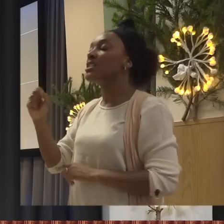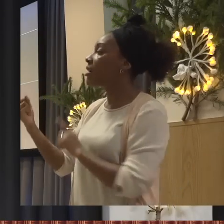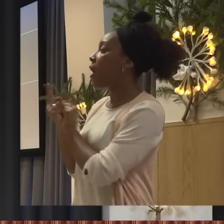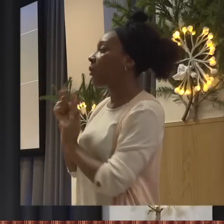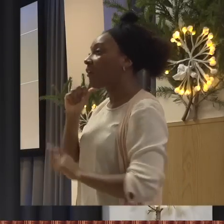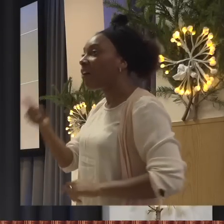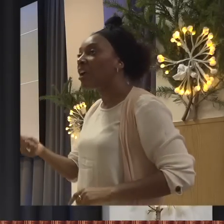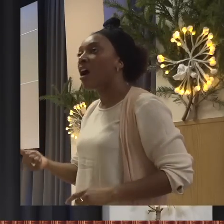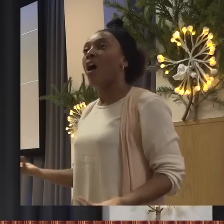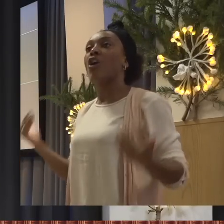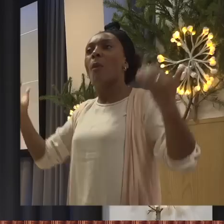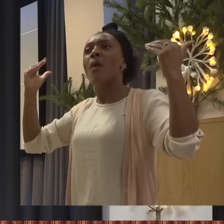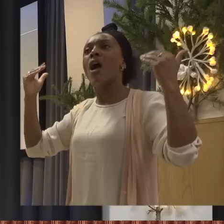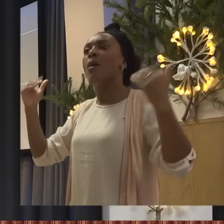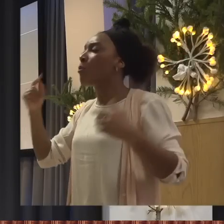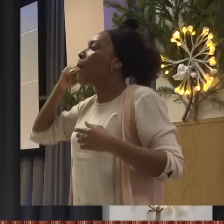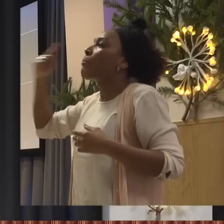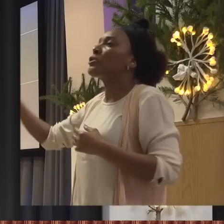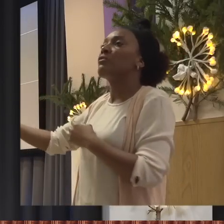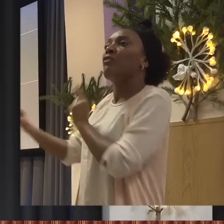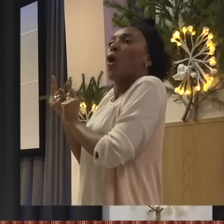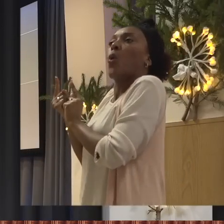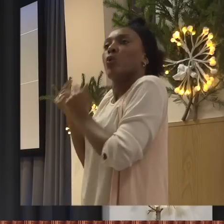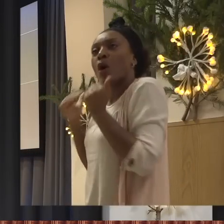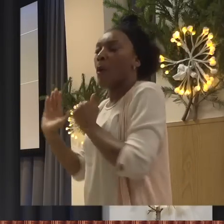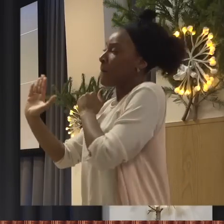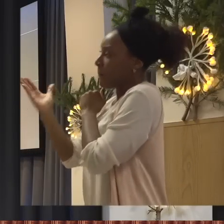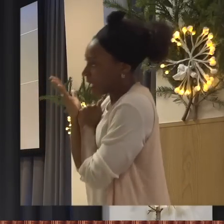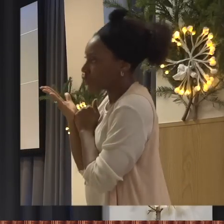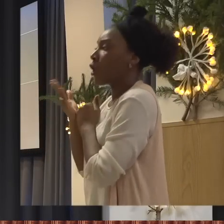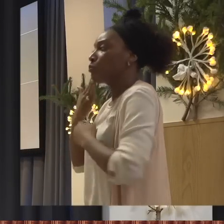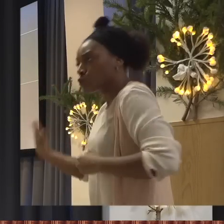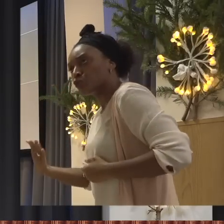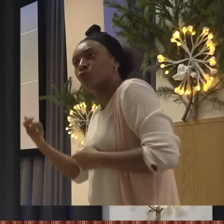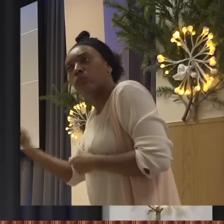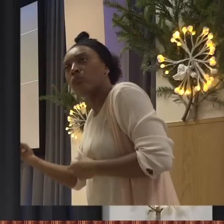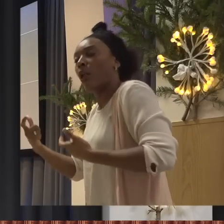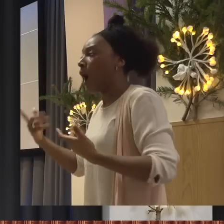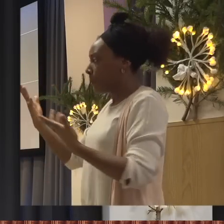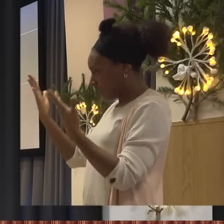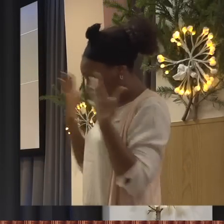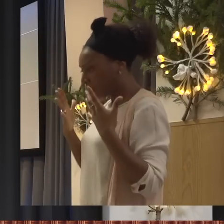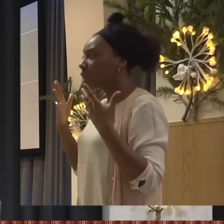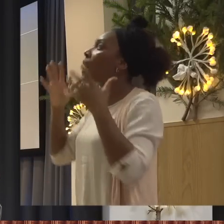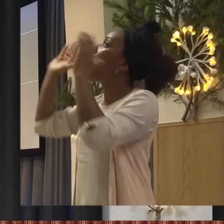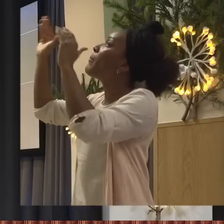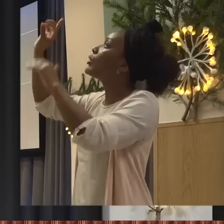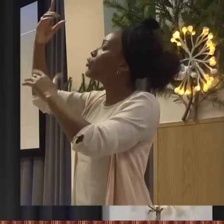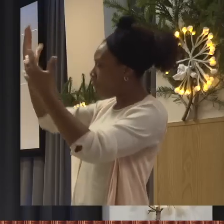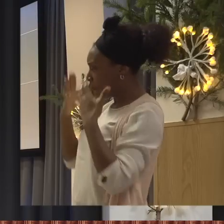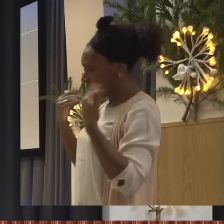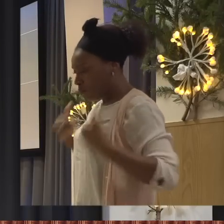nom de l'Éternel son Dieu et il agitera sa main sur la place et guérira le lépreux. Les fleuves de